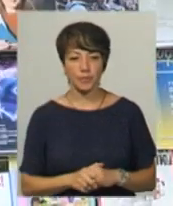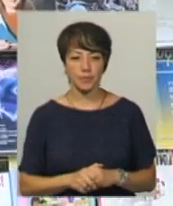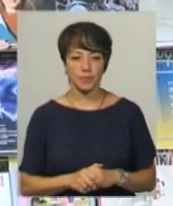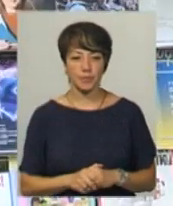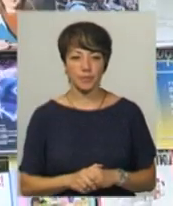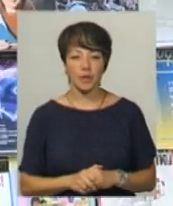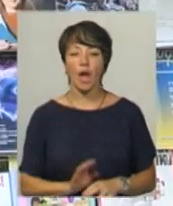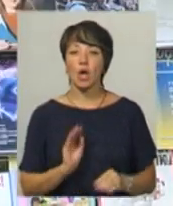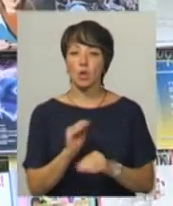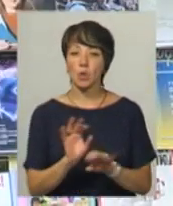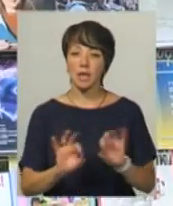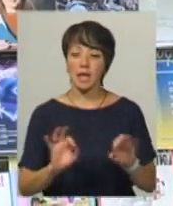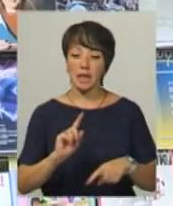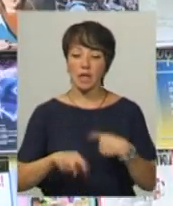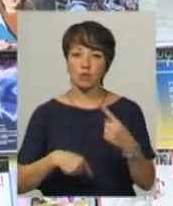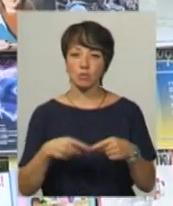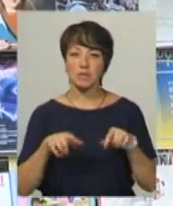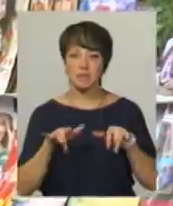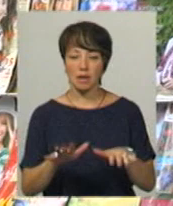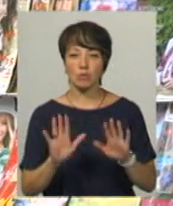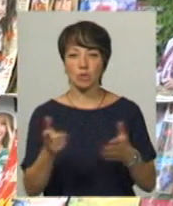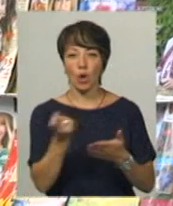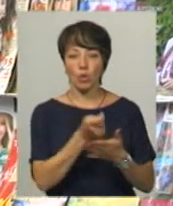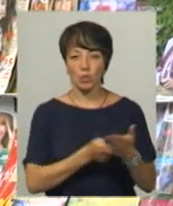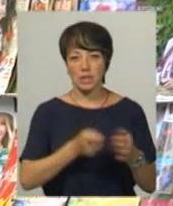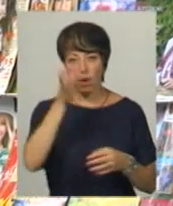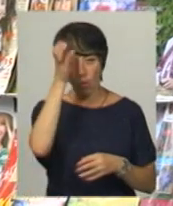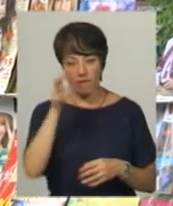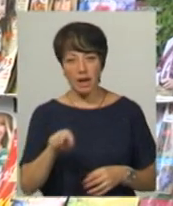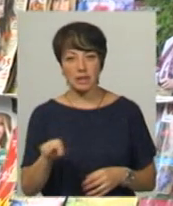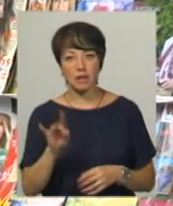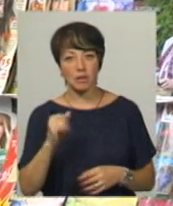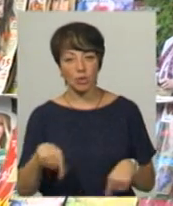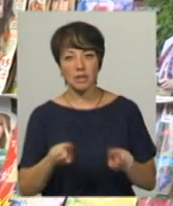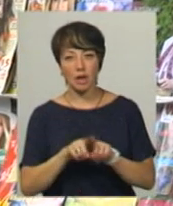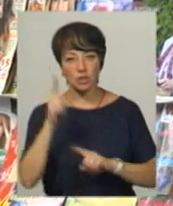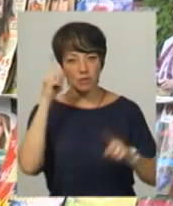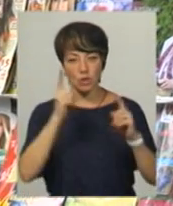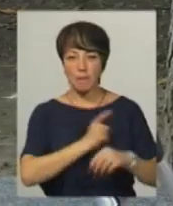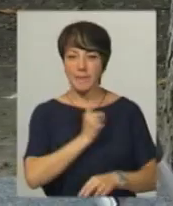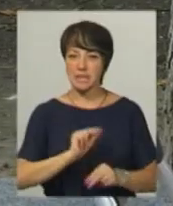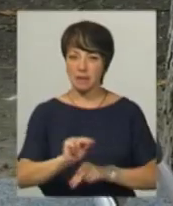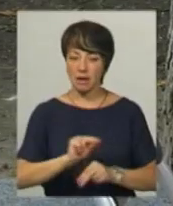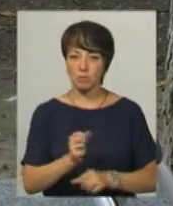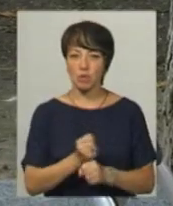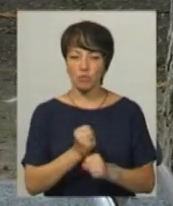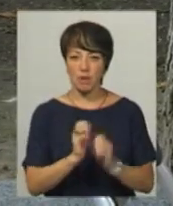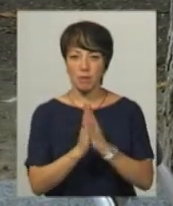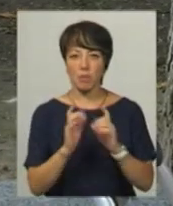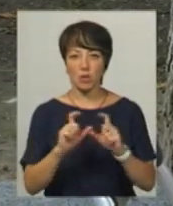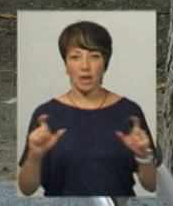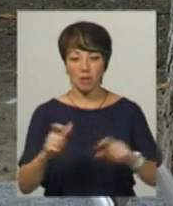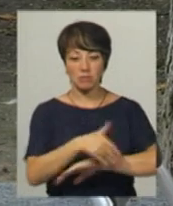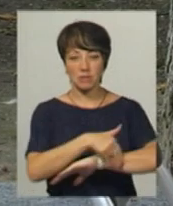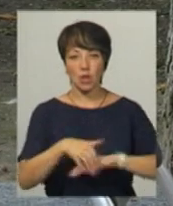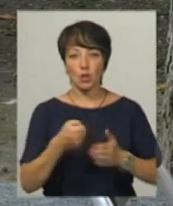Катерина Антонюк додає, що у наступних заходах буде художня та наукова література, а також творчі майстер-класи. Працюватиме бібліотека під